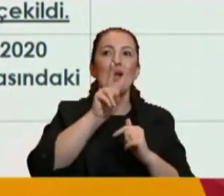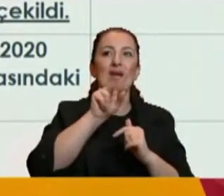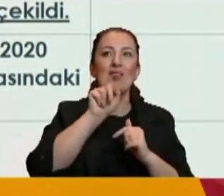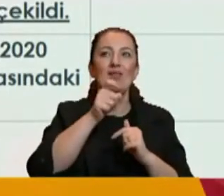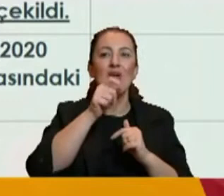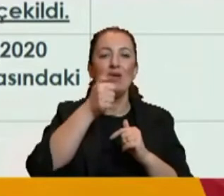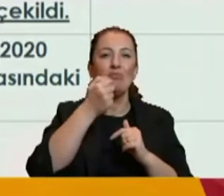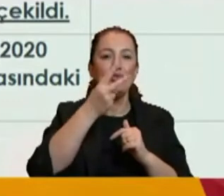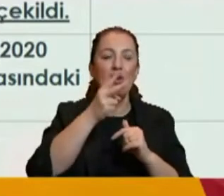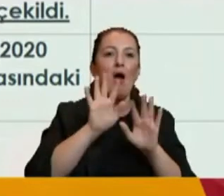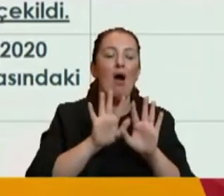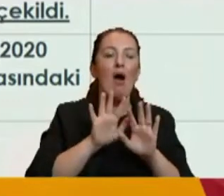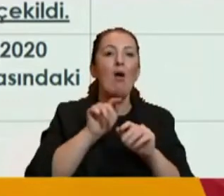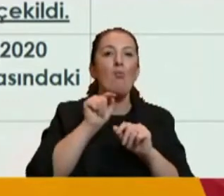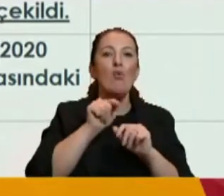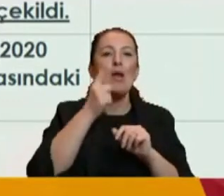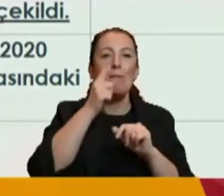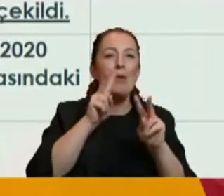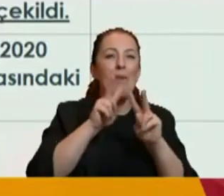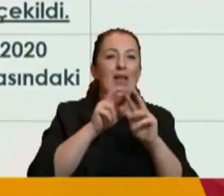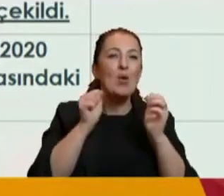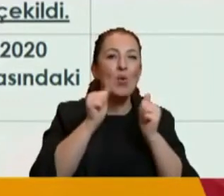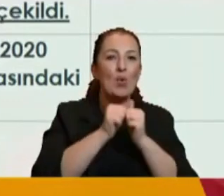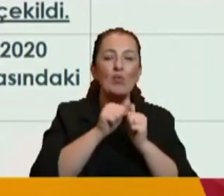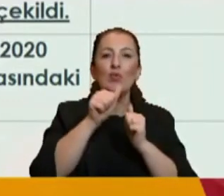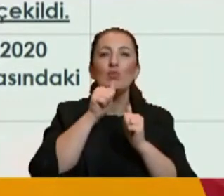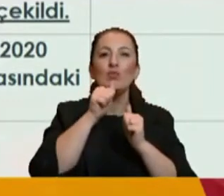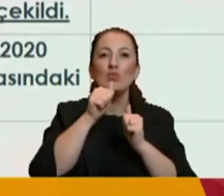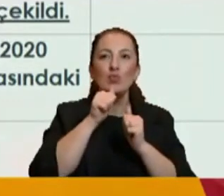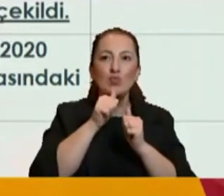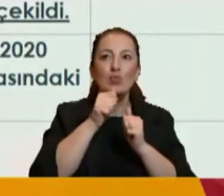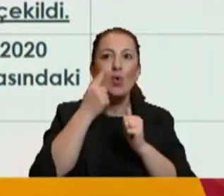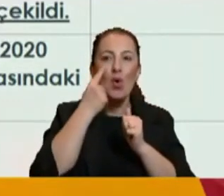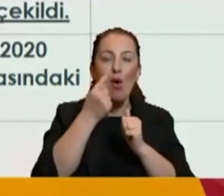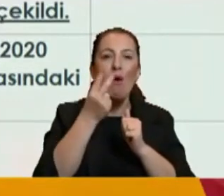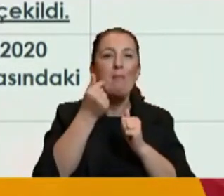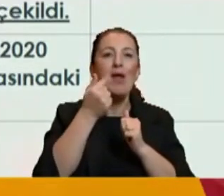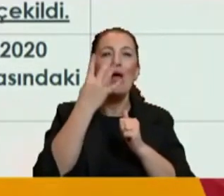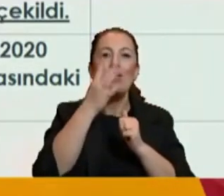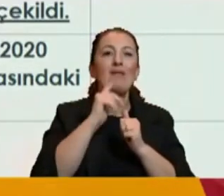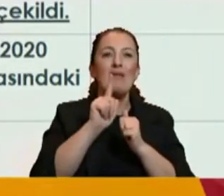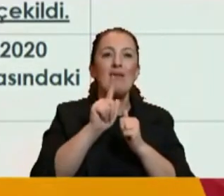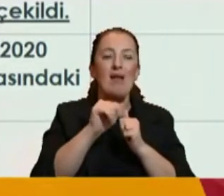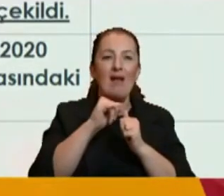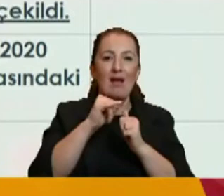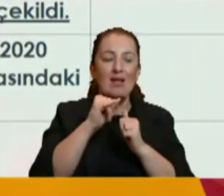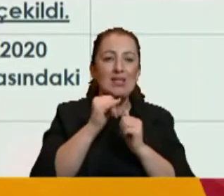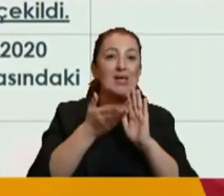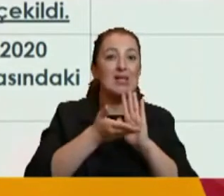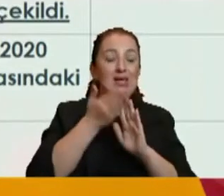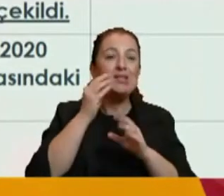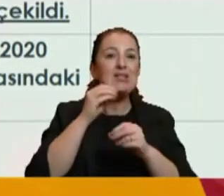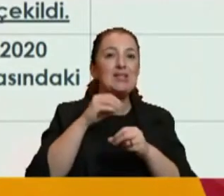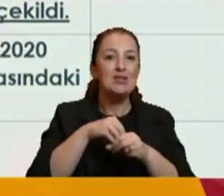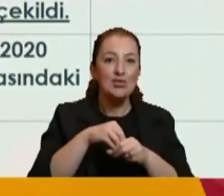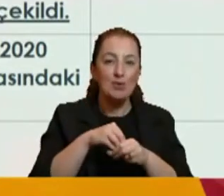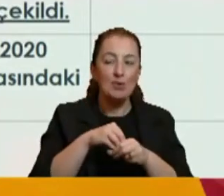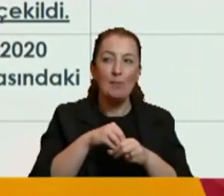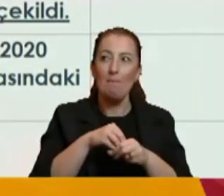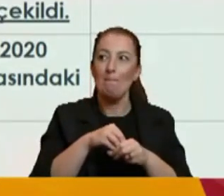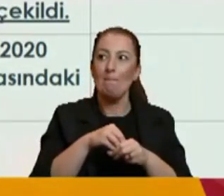Ancak bu arada bir metreküplük su Bedeli 4 lira yaklaşık kaldırıldığı için